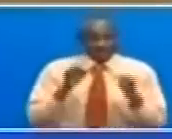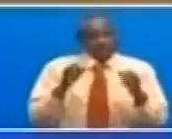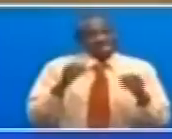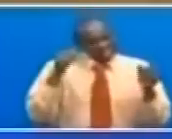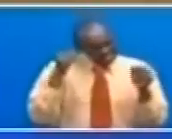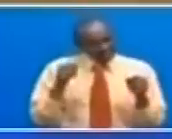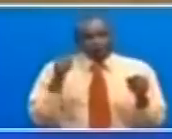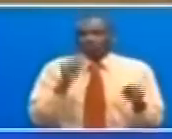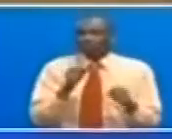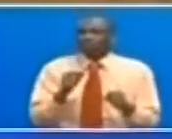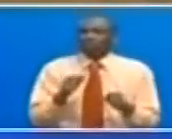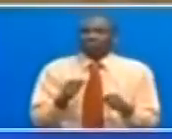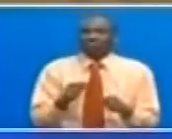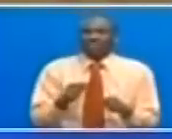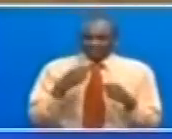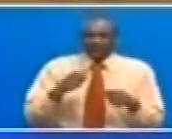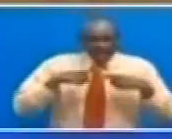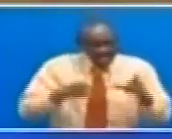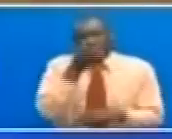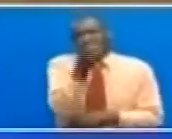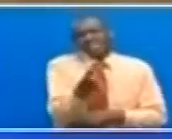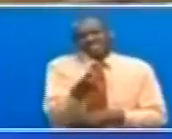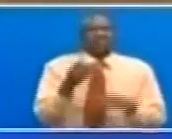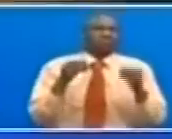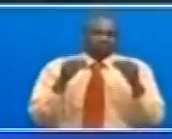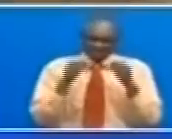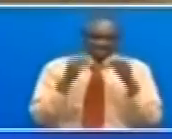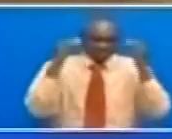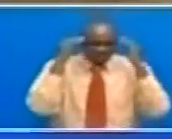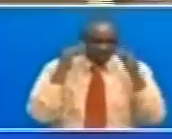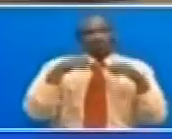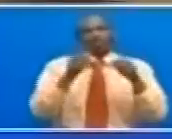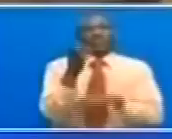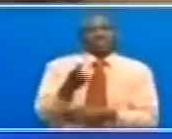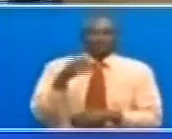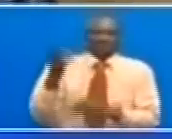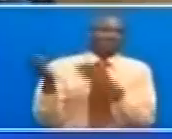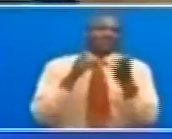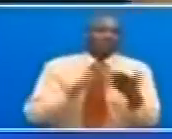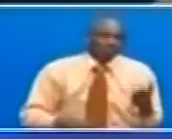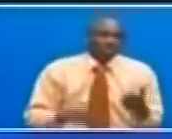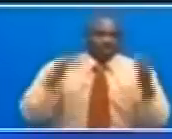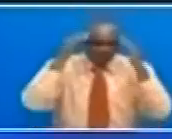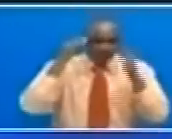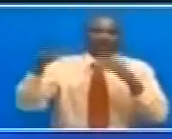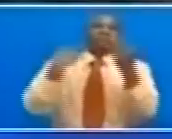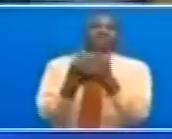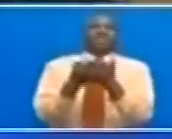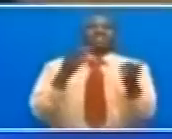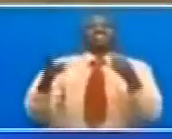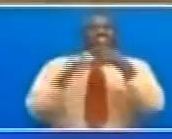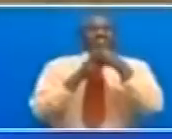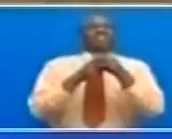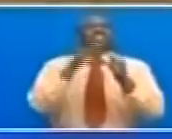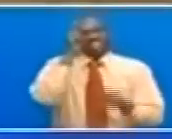contempt proceedings to proceed in the court that they were, they invited the court of appeal in 7